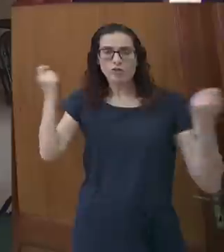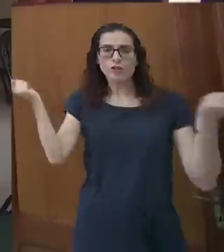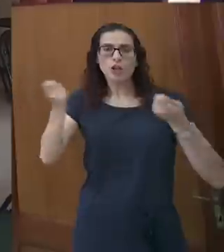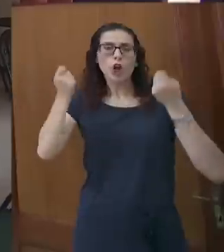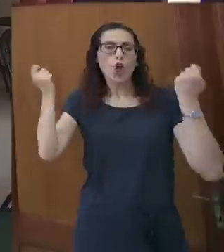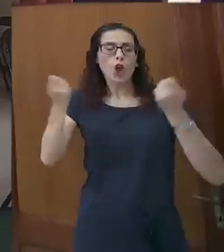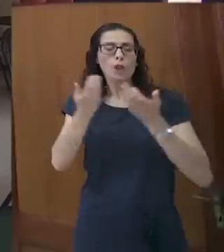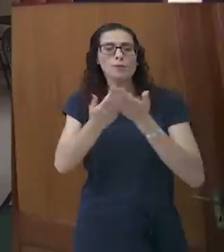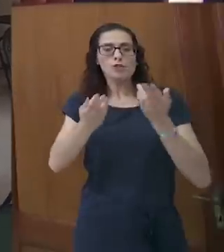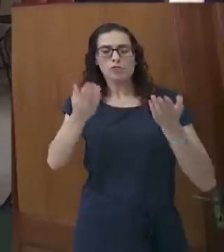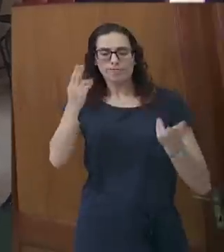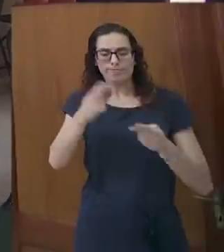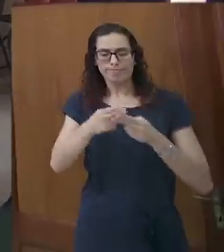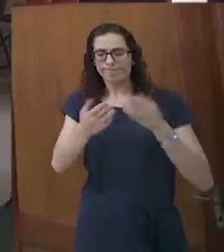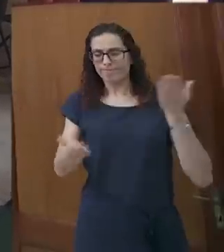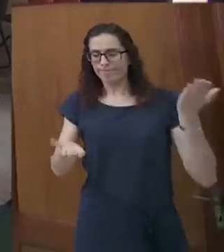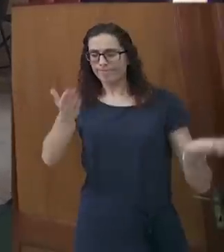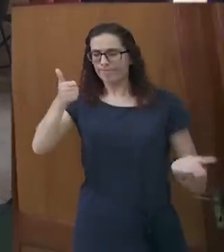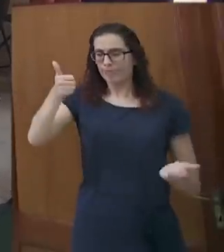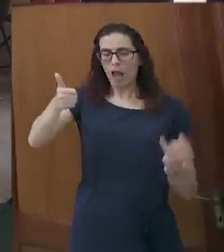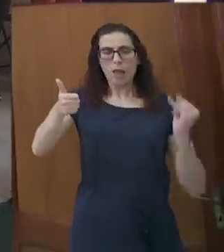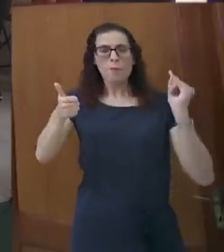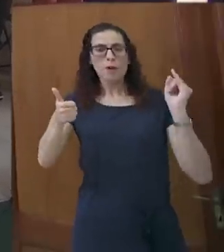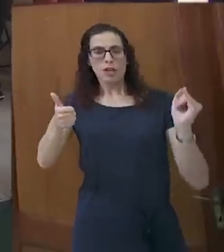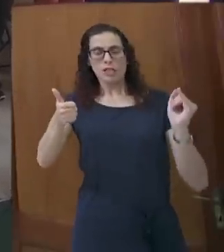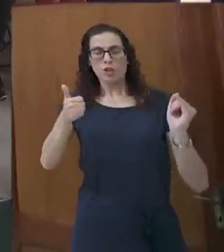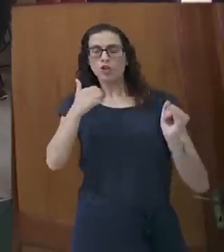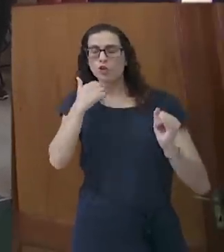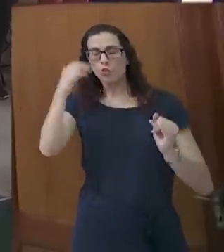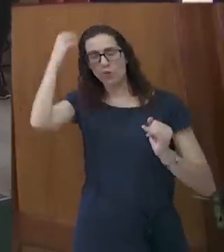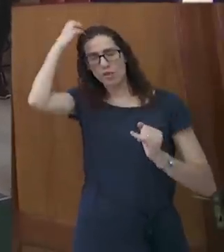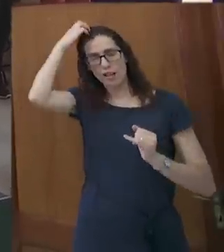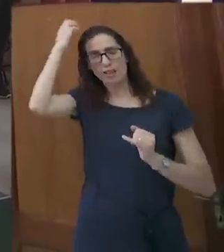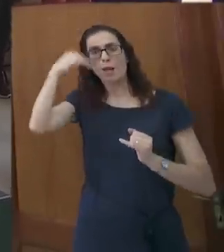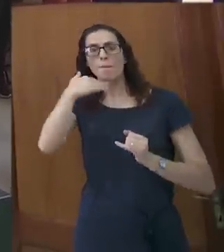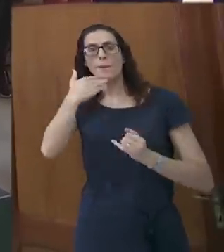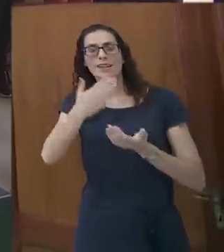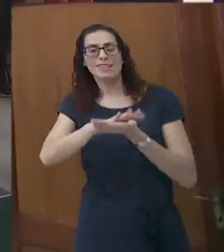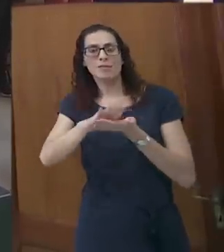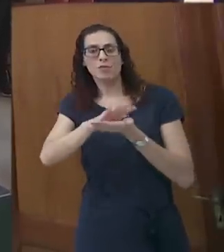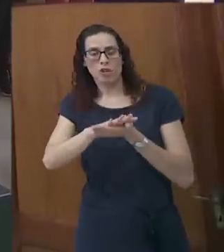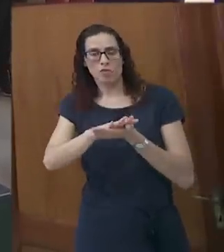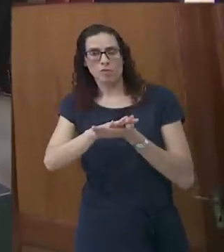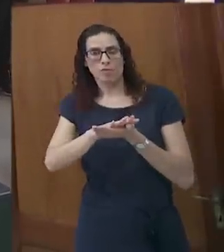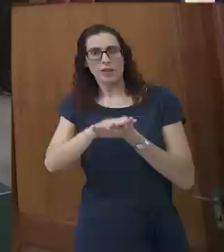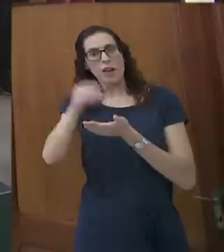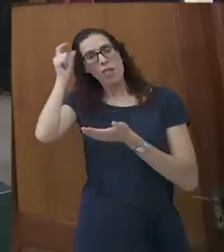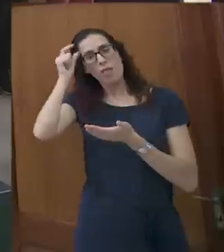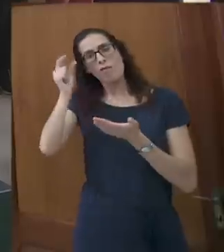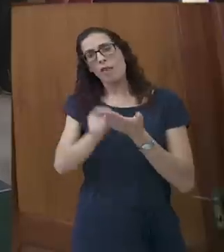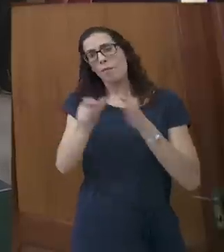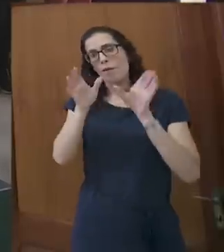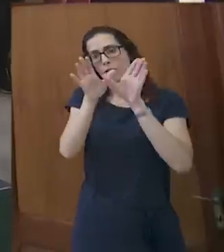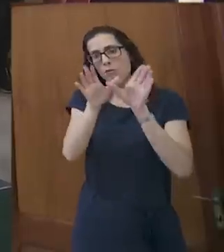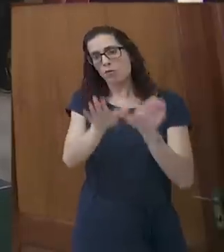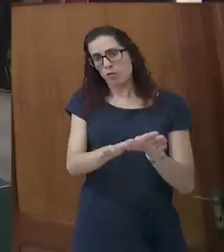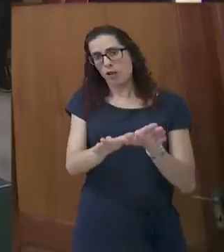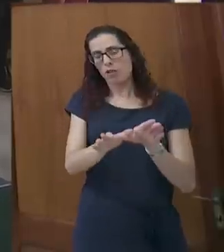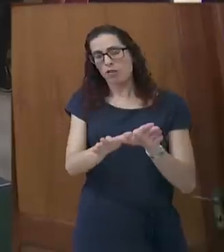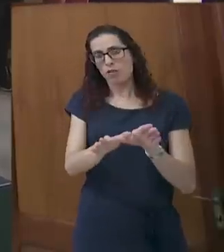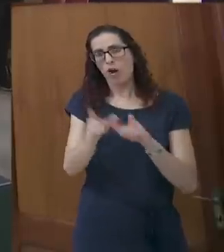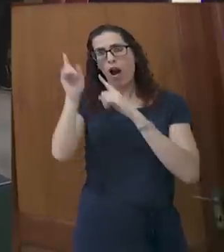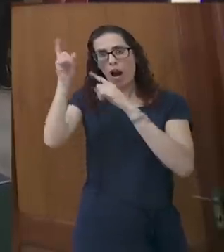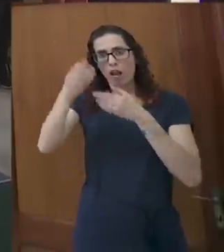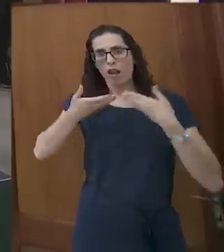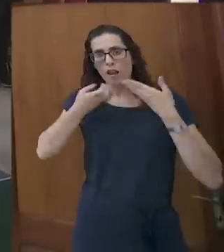ħaq mill-ħajjin u mill-mejtin u s-saltna tiegħu ma jkollix tmiem. U fl-Ispirtu Santu mulejli għat